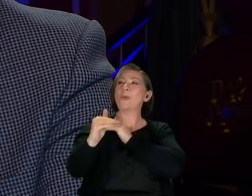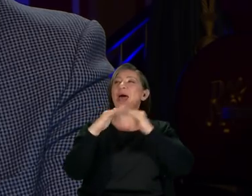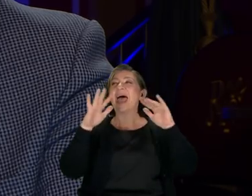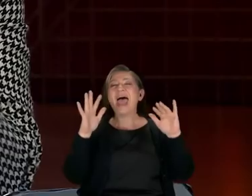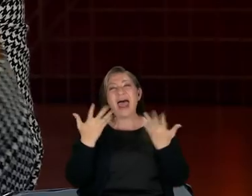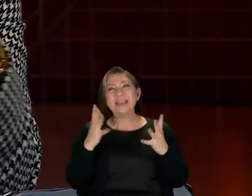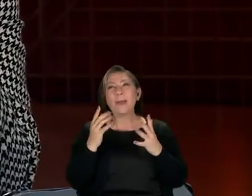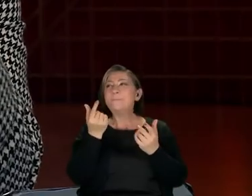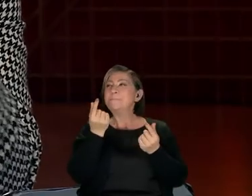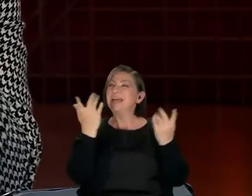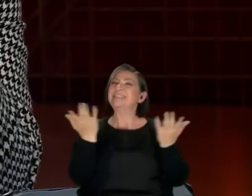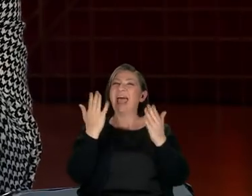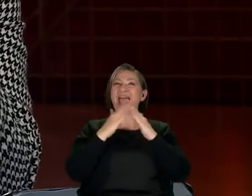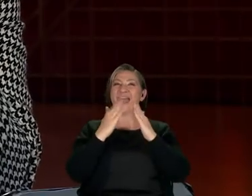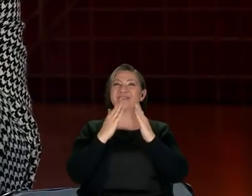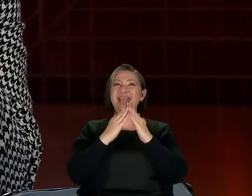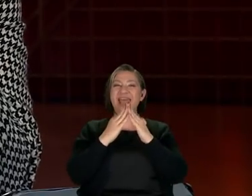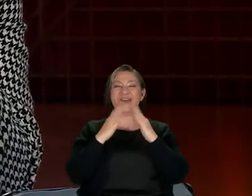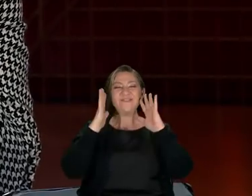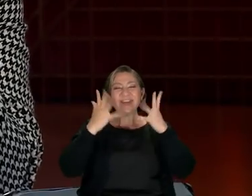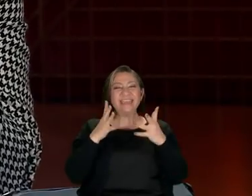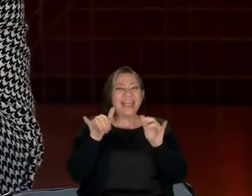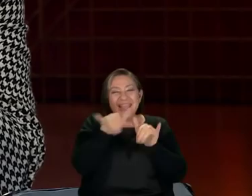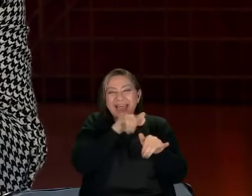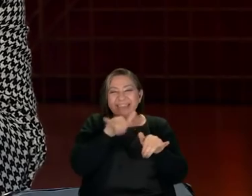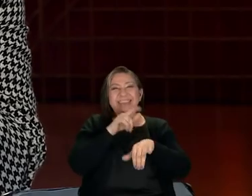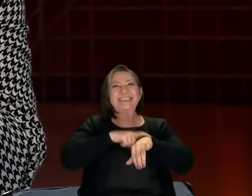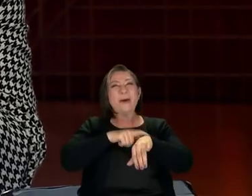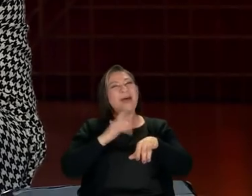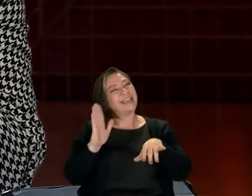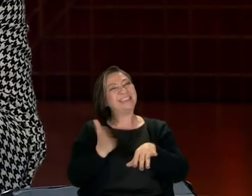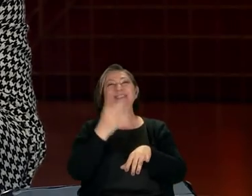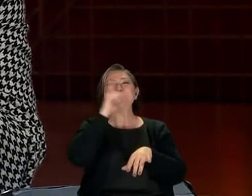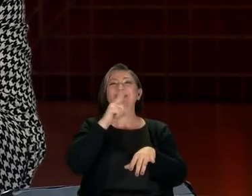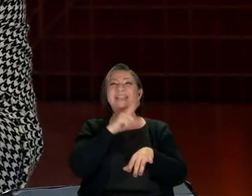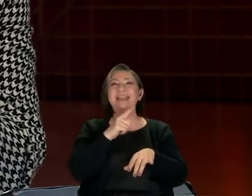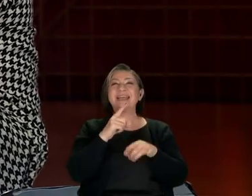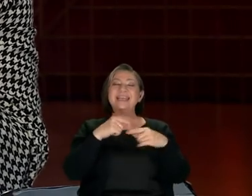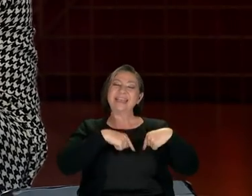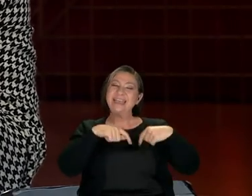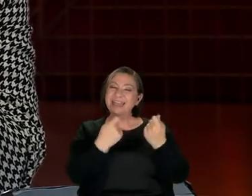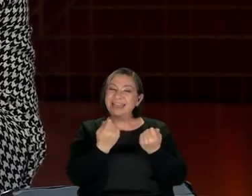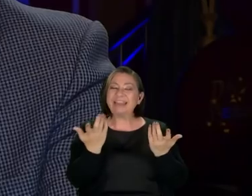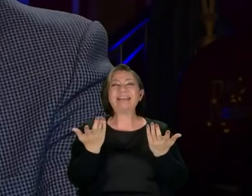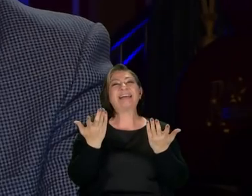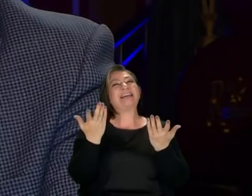herhalde biraz da evde biraz daha fazla yakın zaman geçirmek dolayısıyla kırgınlıklar,